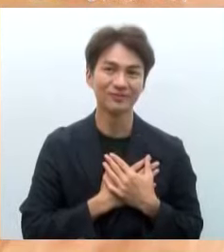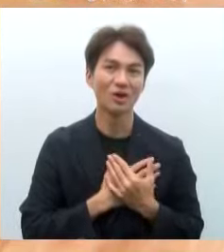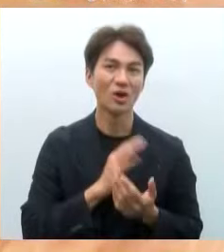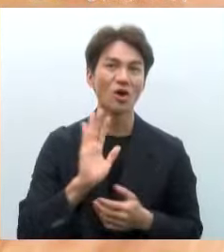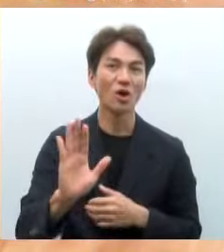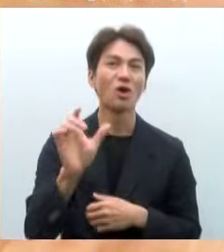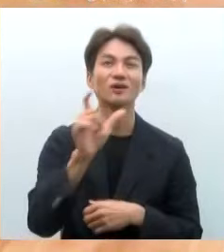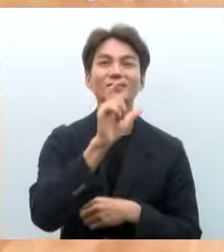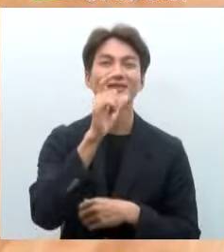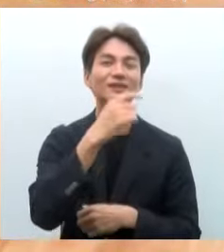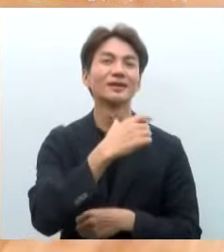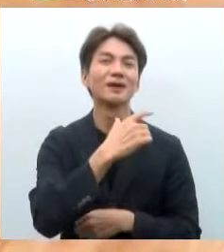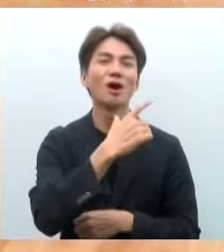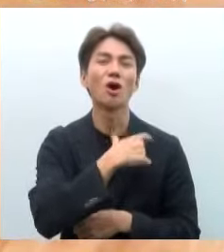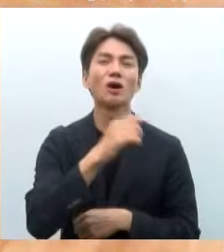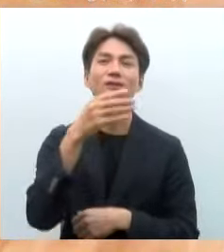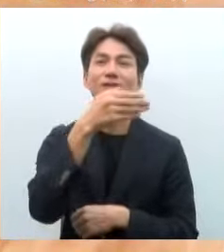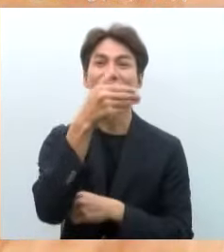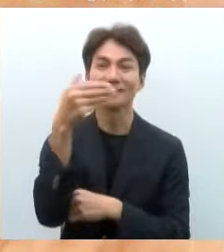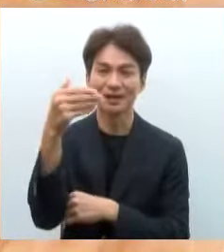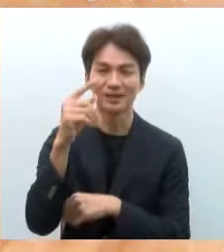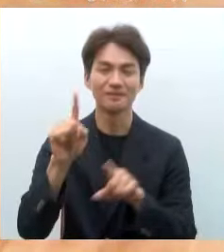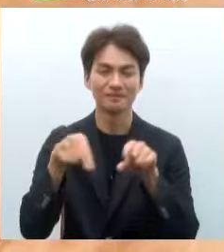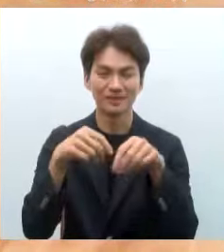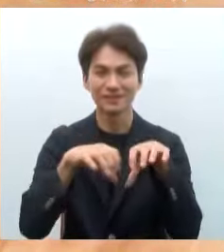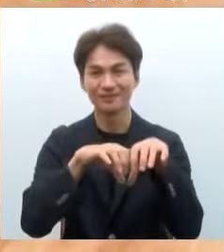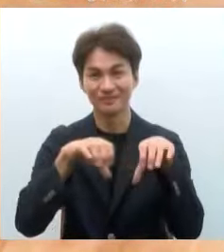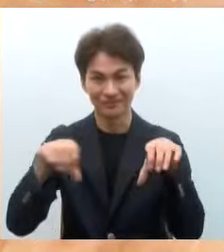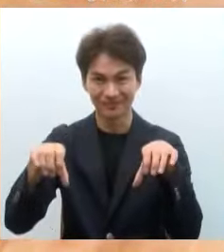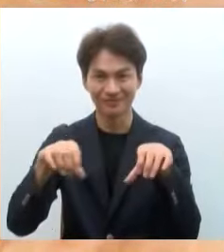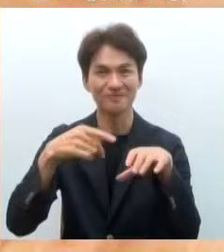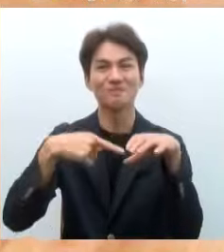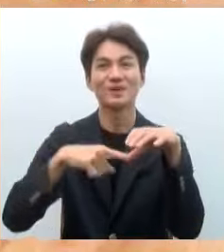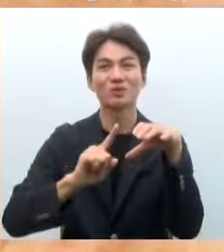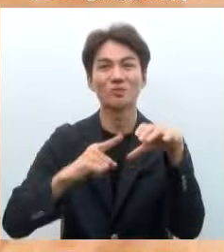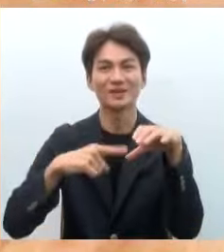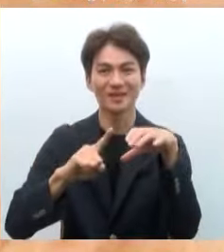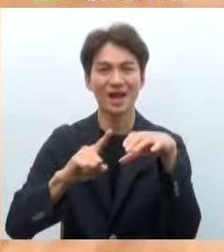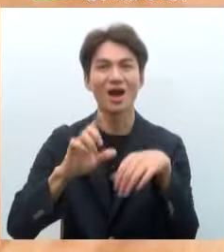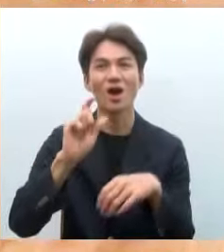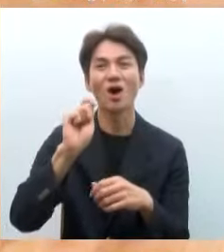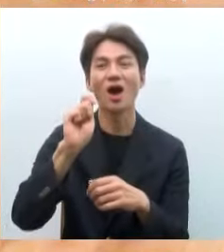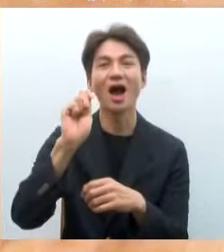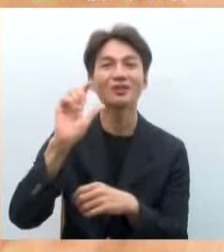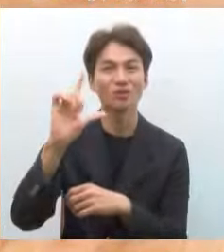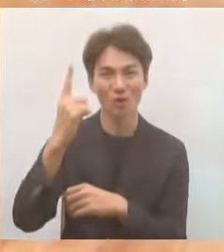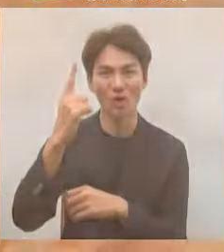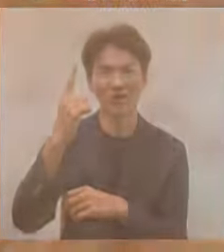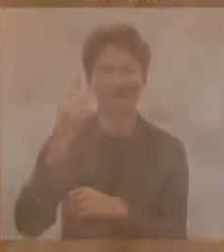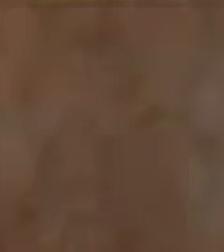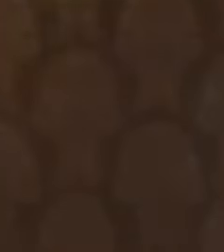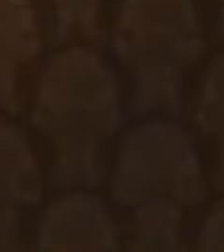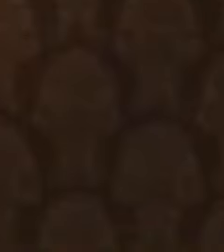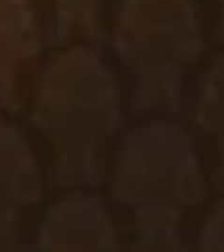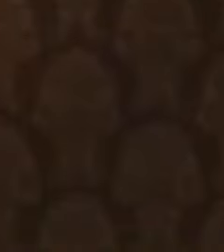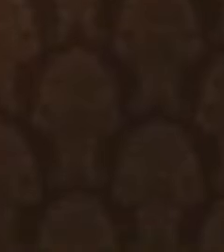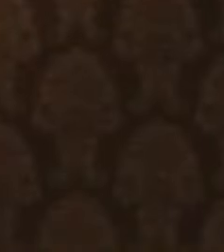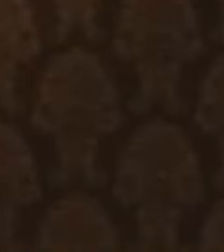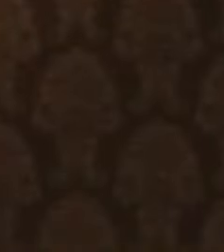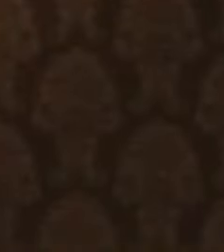บายด้านการศึกษาสู่การปฏิบัติของสำนักงานเขตพื้นที่การศึกษาประถมศึกษาอ่างทองขอเชิญรับชมค่ะ